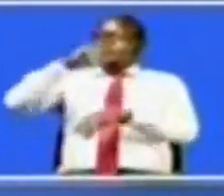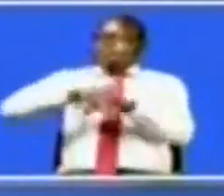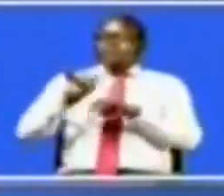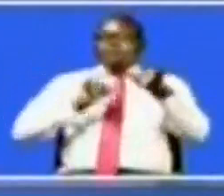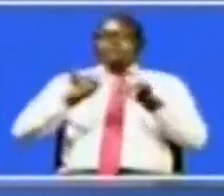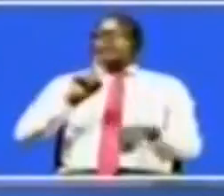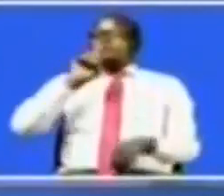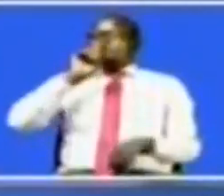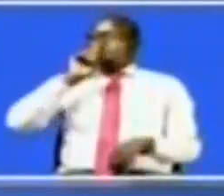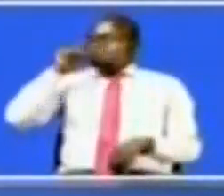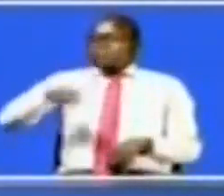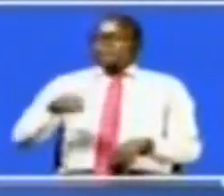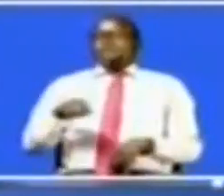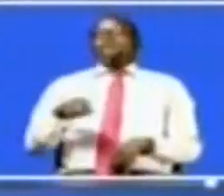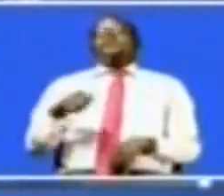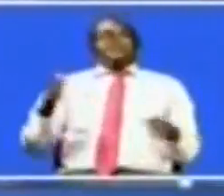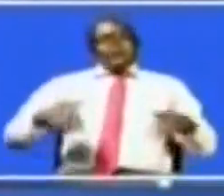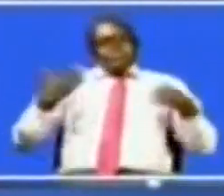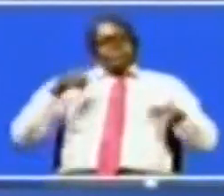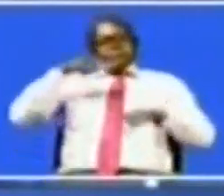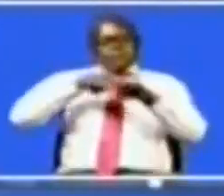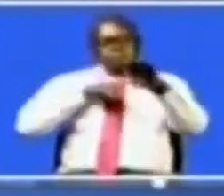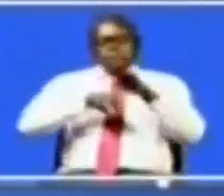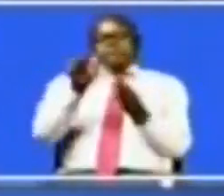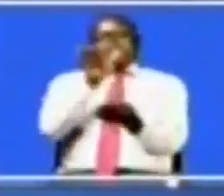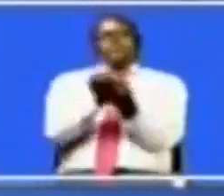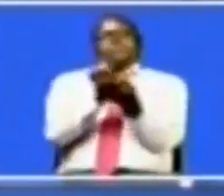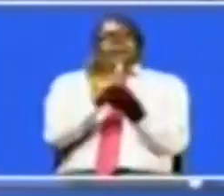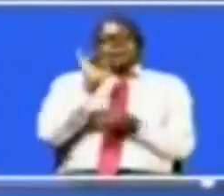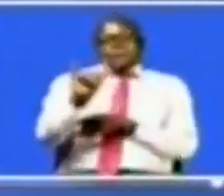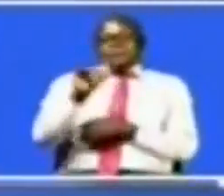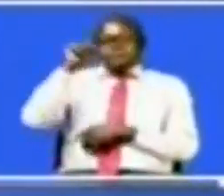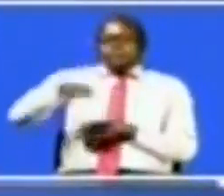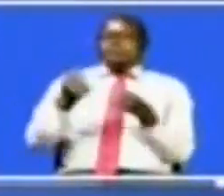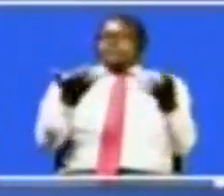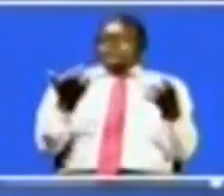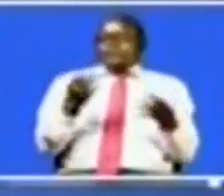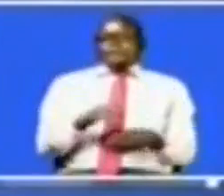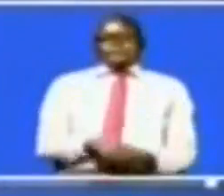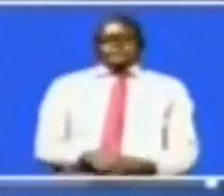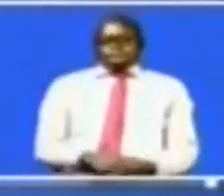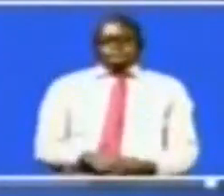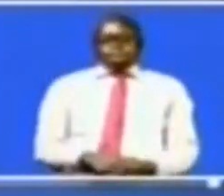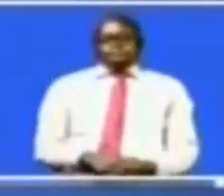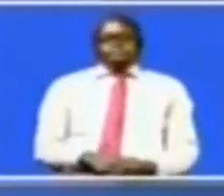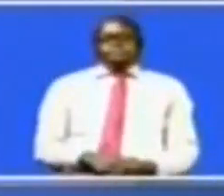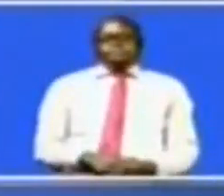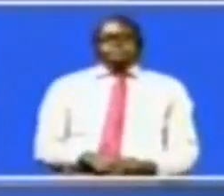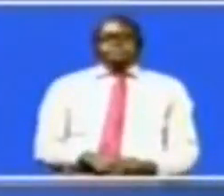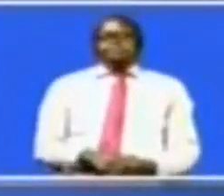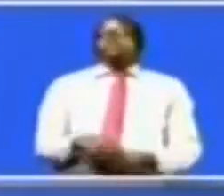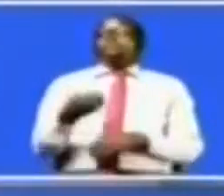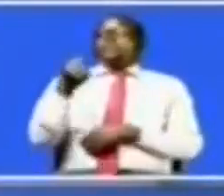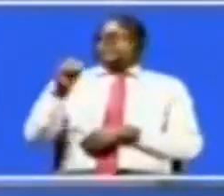exchange na nyinyi mnacheka mkiingia ndani ya bank. Na hiyo ndio inatakikana. Si ndio hiyo? Iwe namna hiyo. Kwa